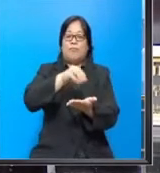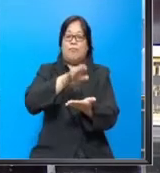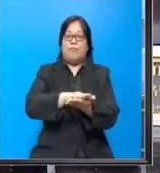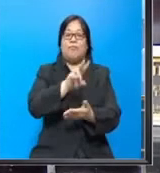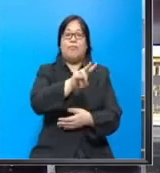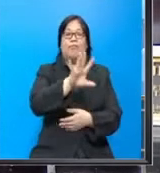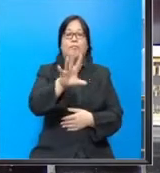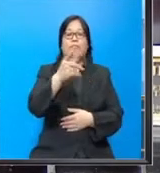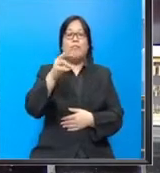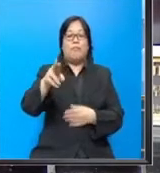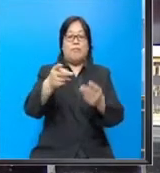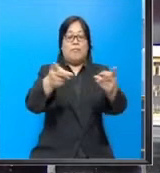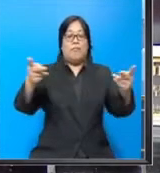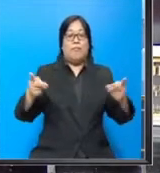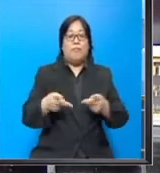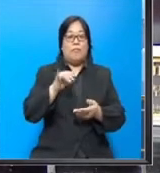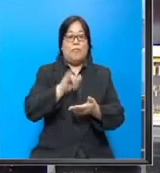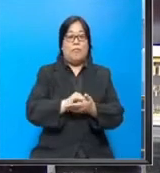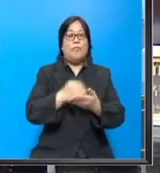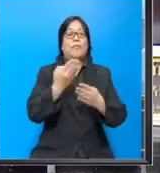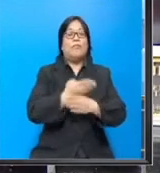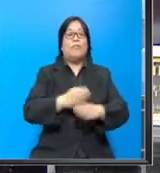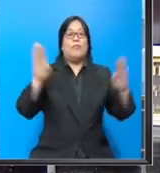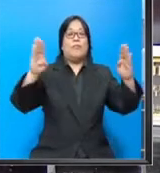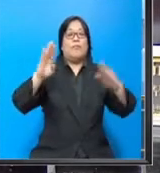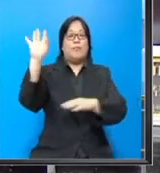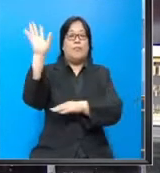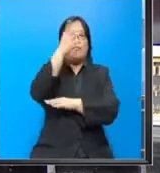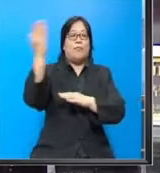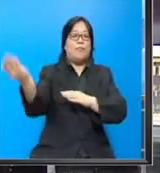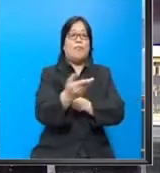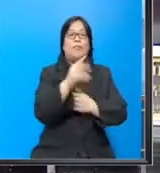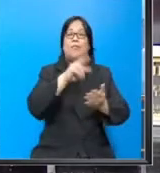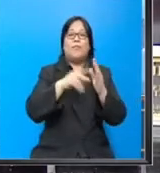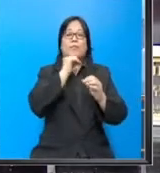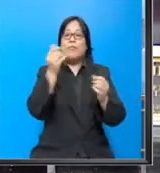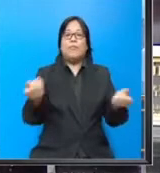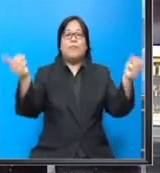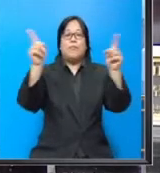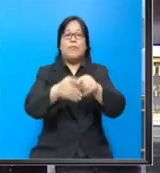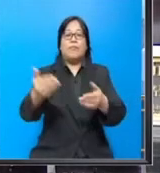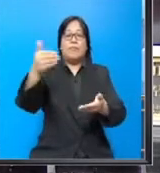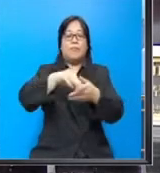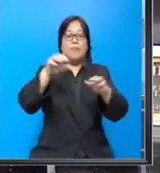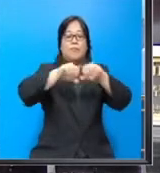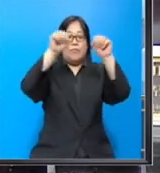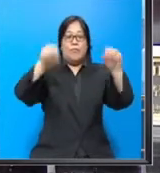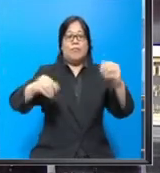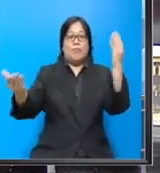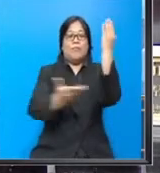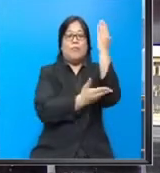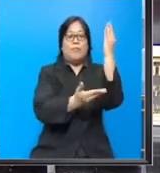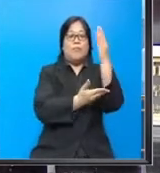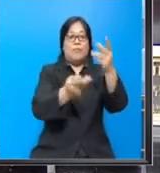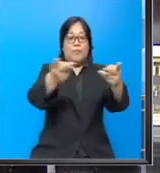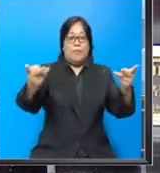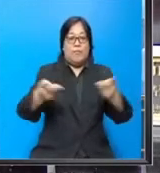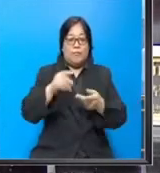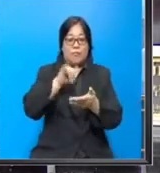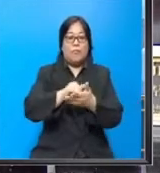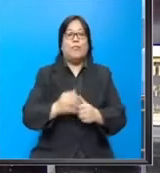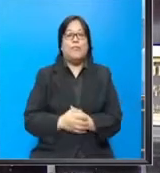25.000 hektar kuasa ini sebagai kawasan bebas pembalakan maksud tidak akan lagi berlaku sistem pembakaran dalam kawasan tersebut